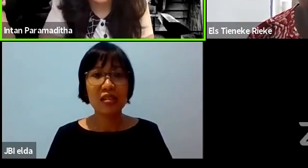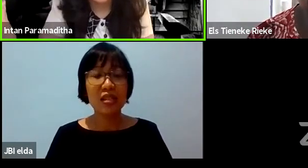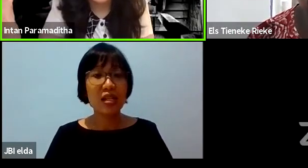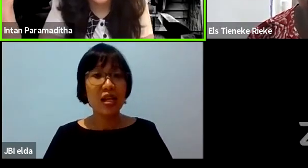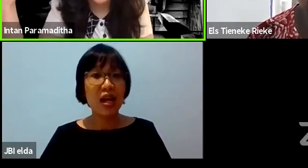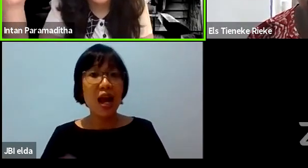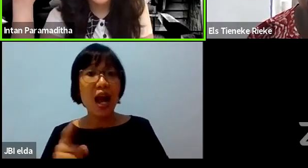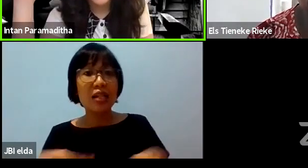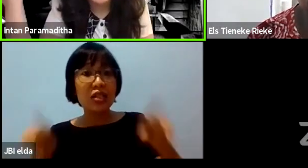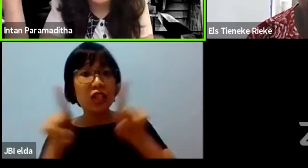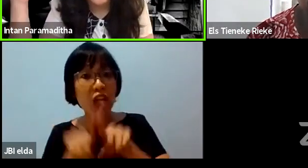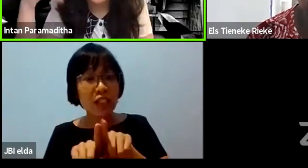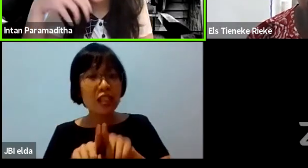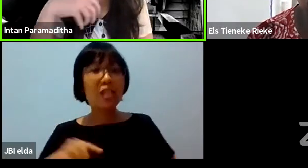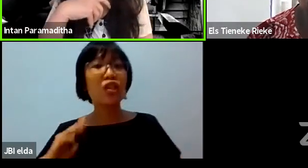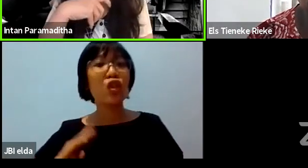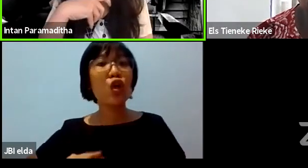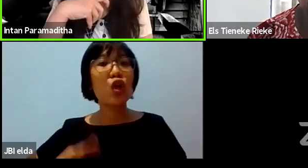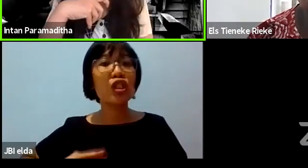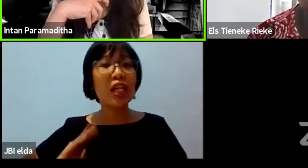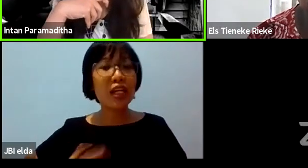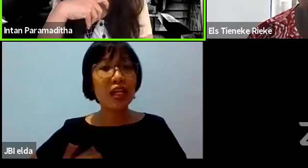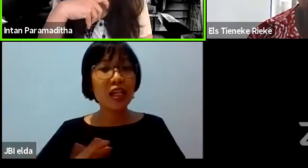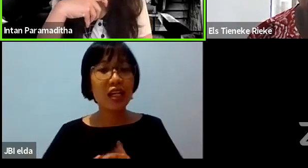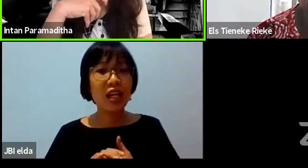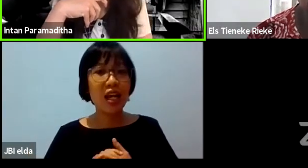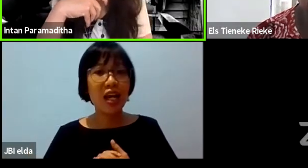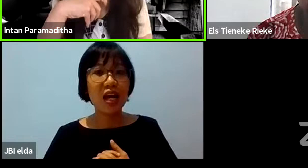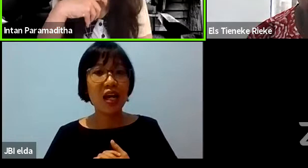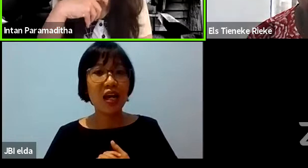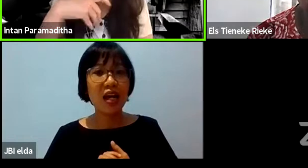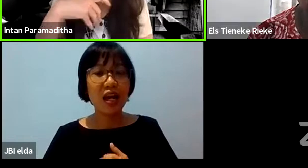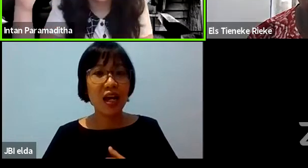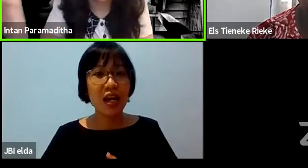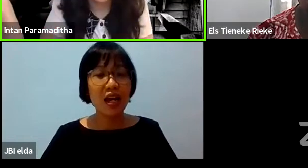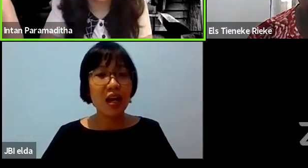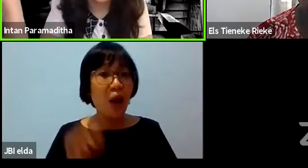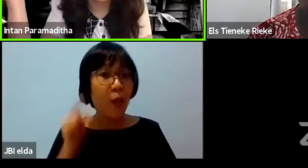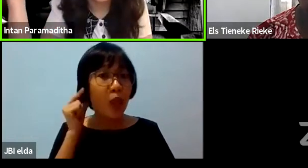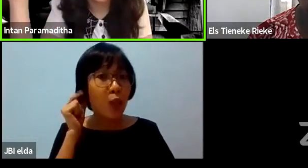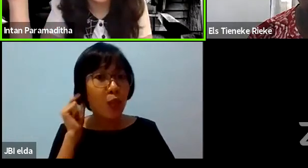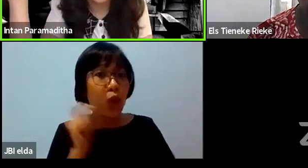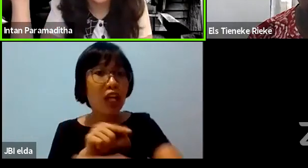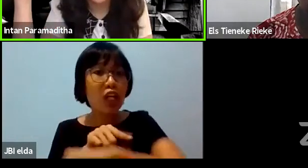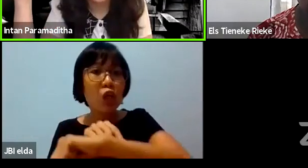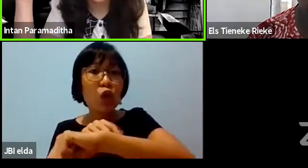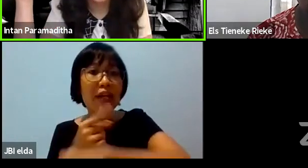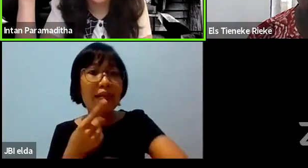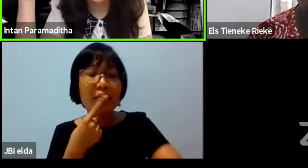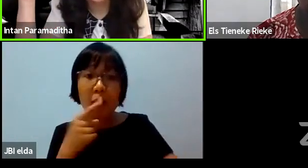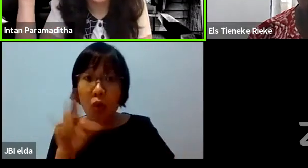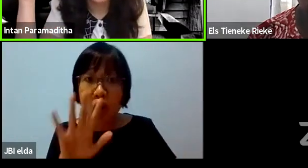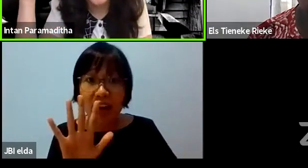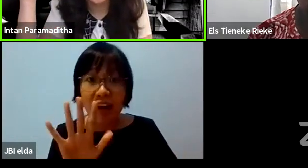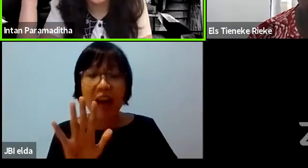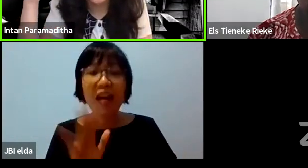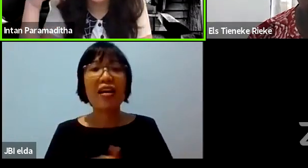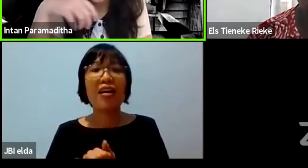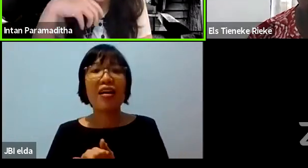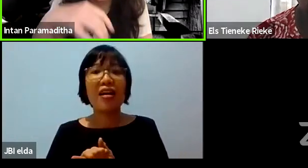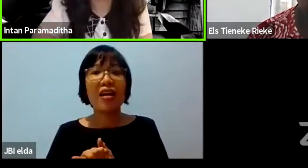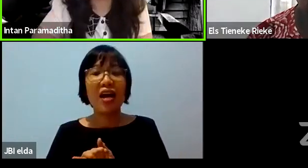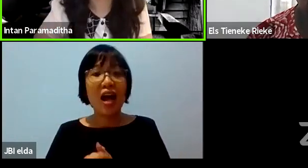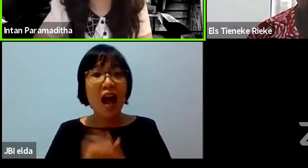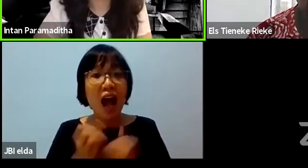yang ekstra yang dikeluarkan oleh perempuan kulit berwarna di dalam akademi selain mengerjakan administrasi, riset, mengajar